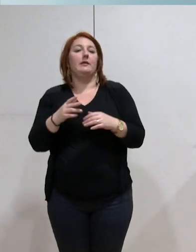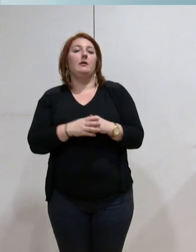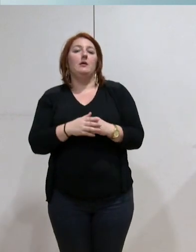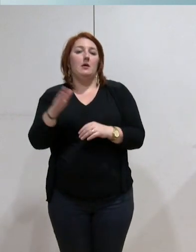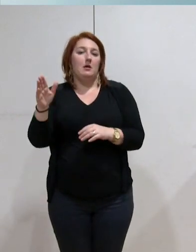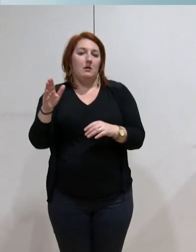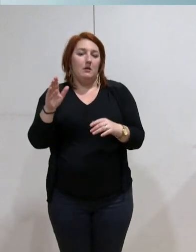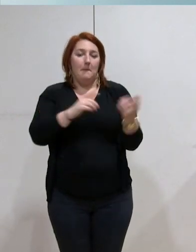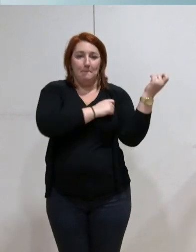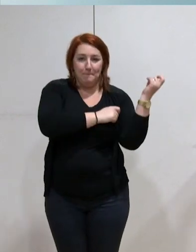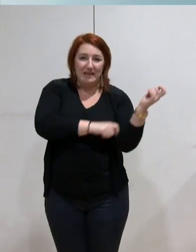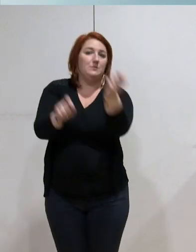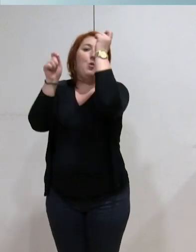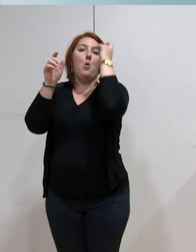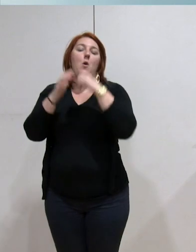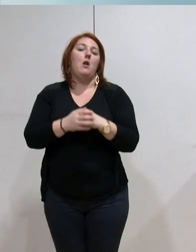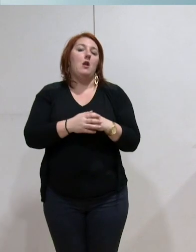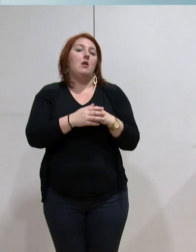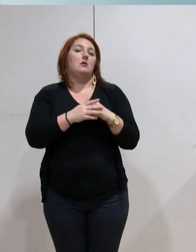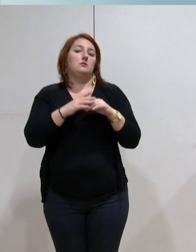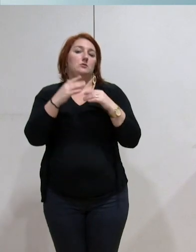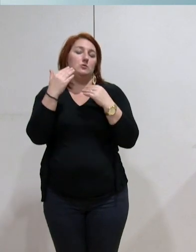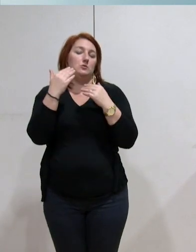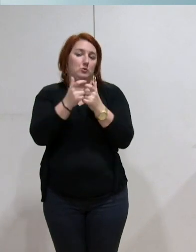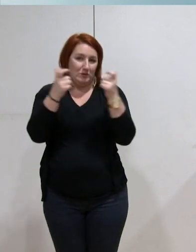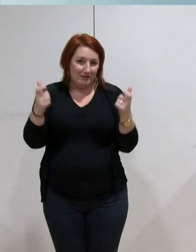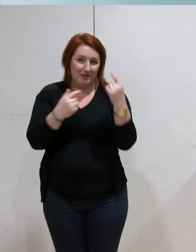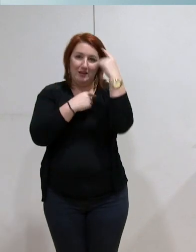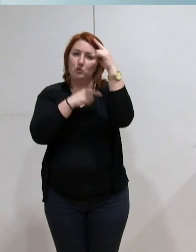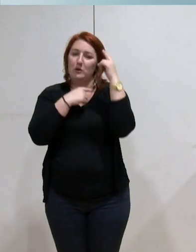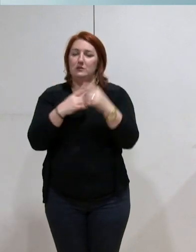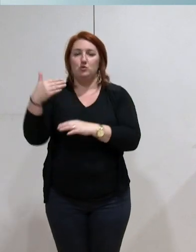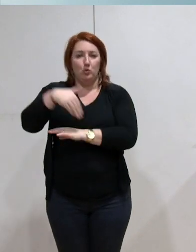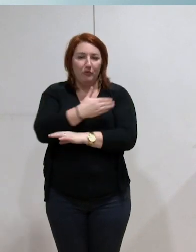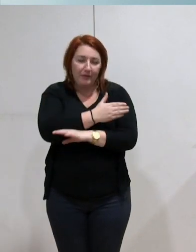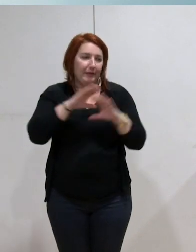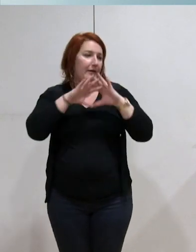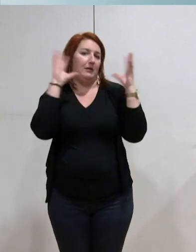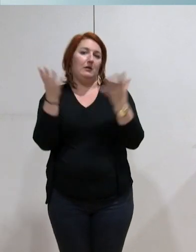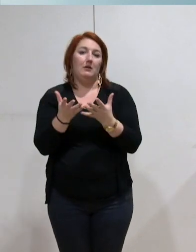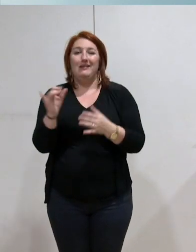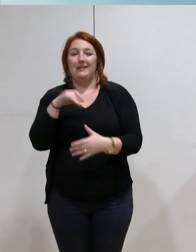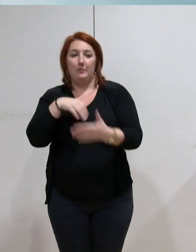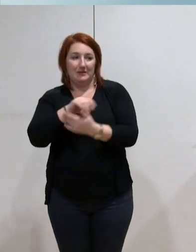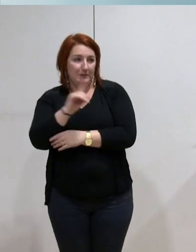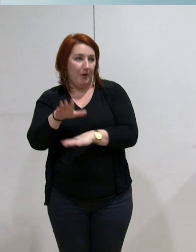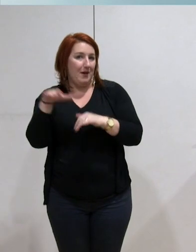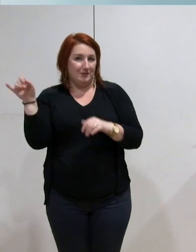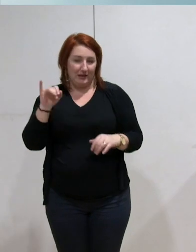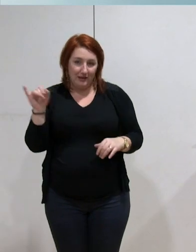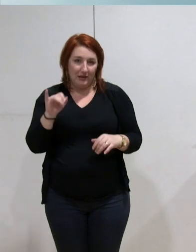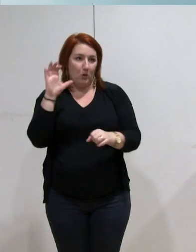baseball les softball et avec la société des touristes du Dauphiné qui ne prend pas part au vote qui